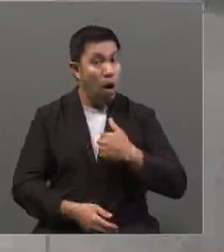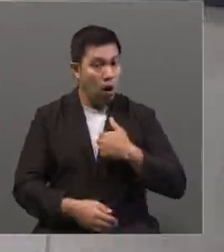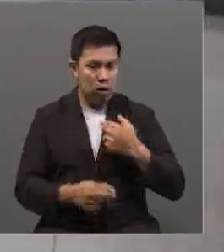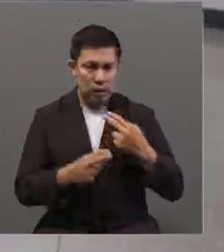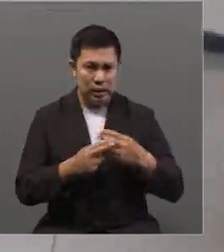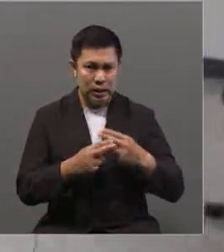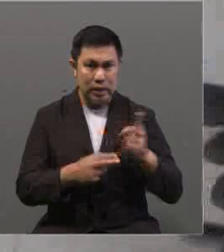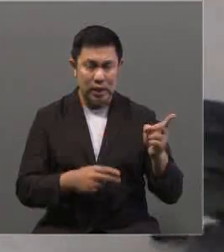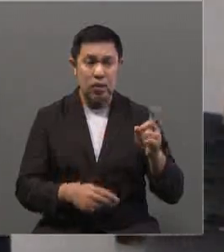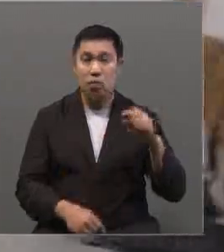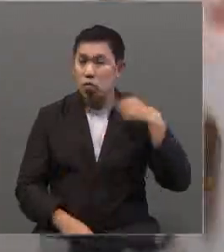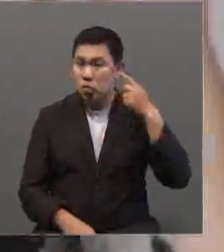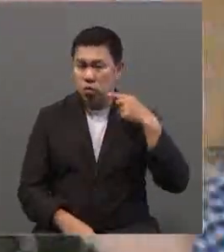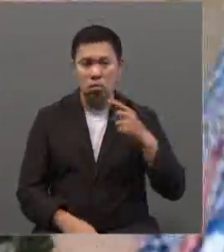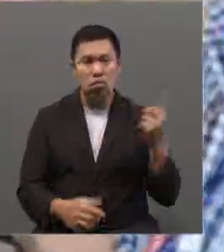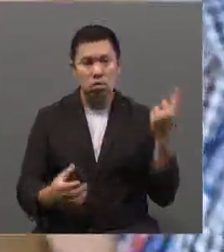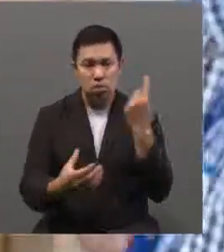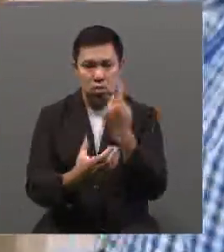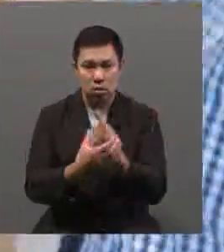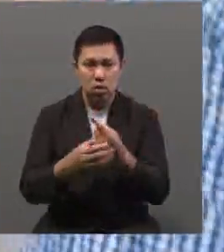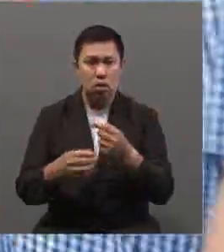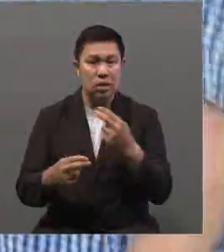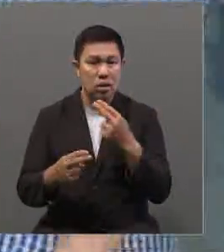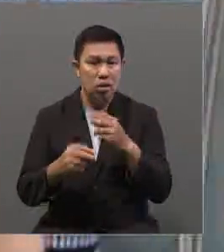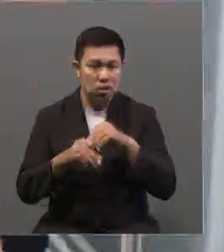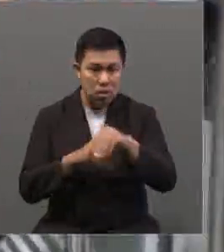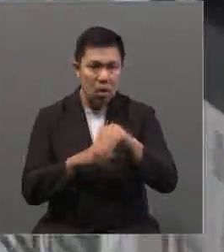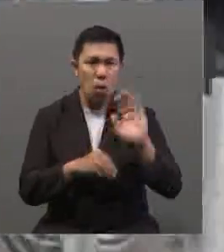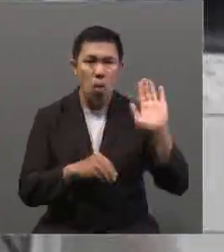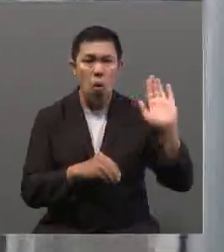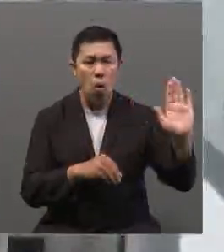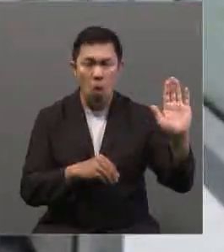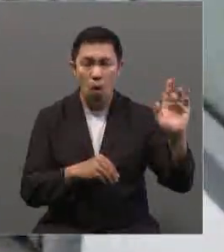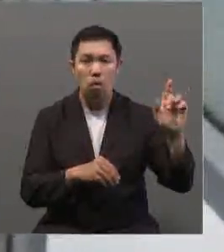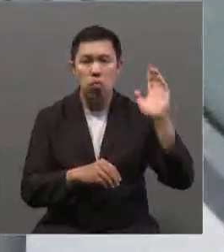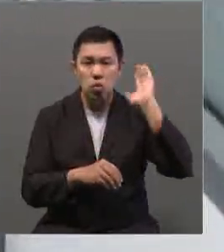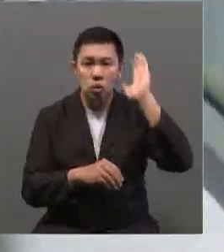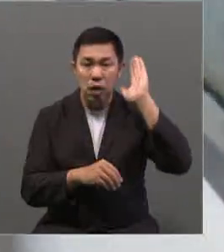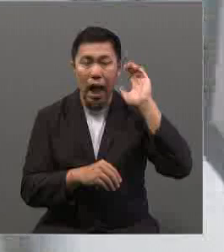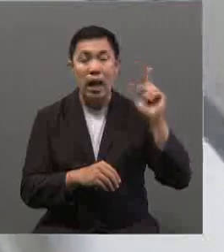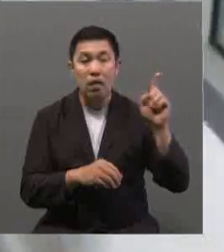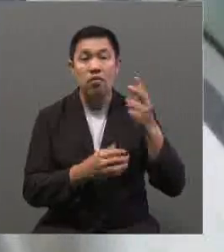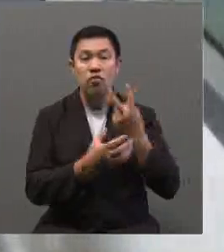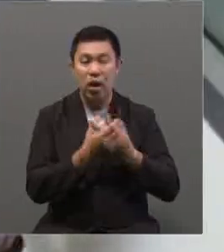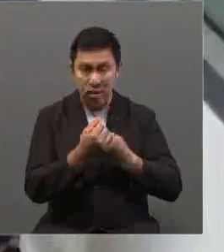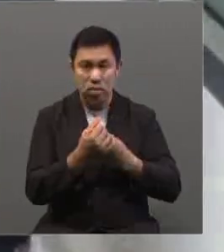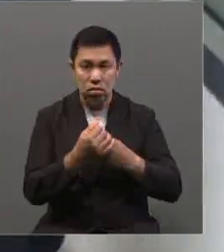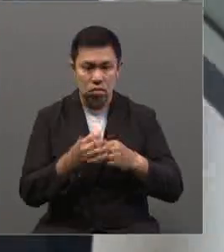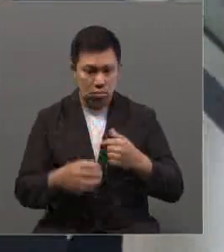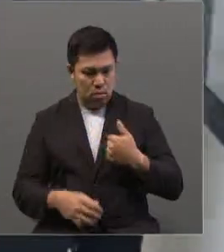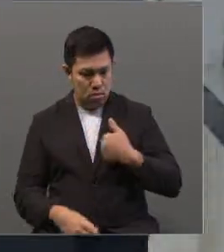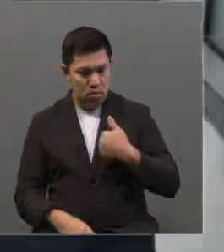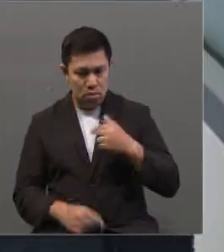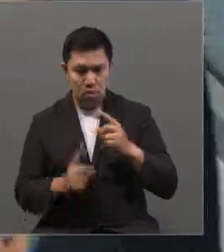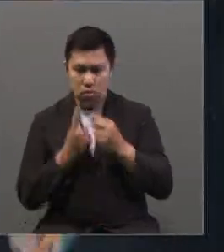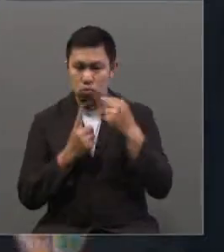ฏชื่อของคุณกระปุกเนี่ยเป็น1ใน14ดาวไลน์ของคุณกระทิงอีกทีหนึ่งแต่ตัวคุณกระปุกเองเนี่ยเธอก็มีดา